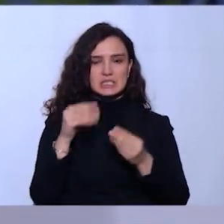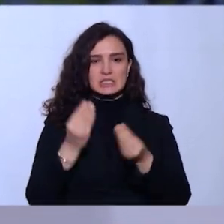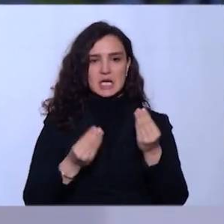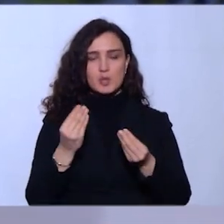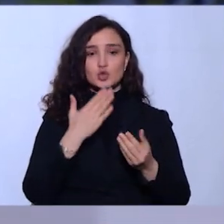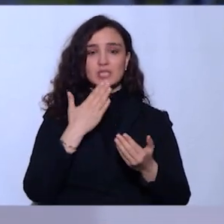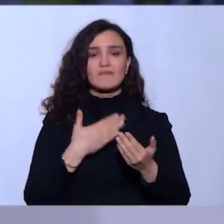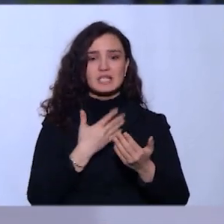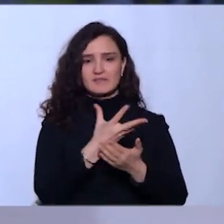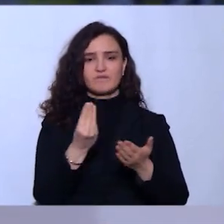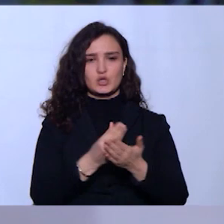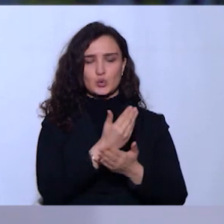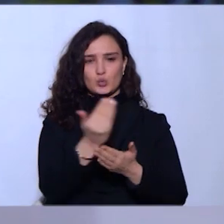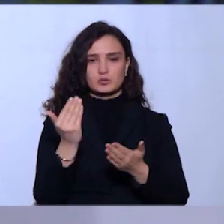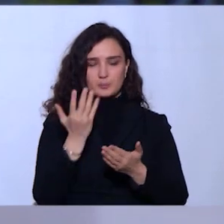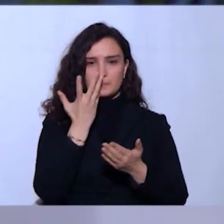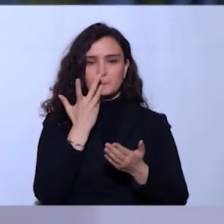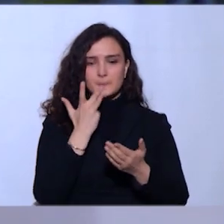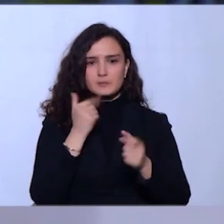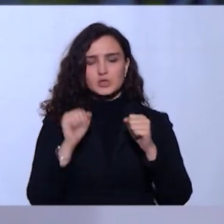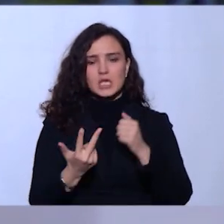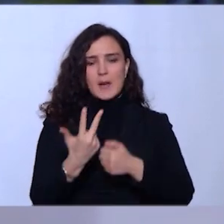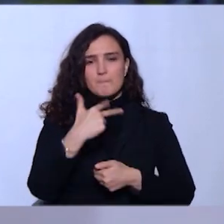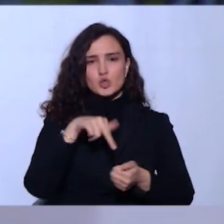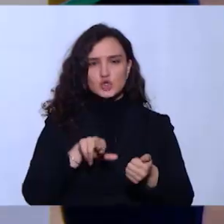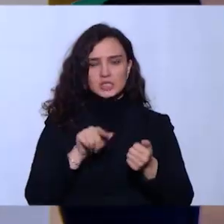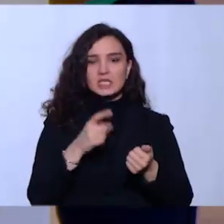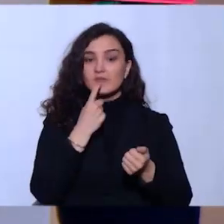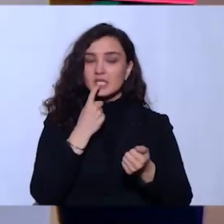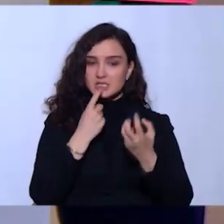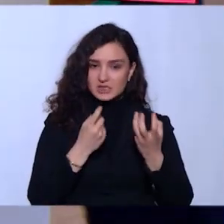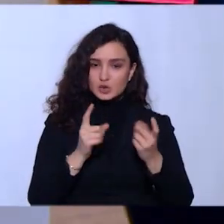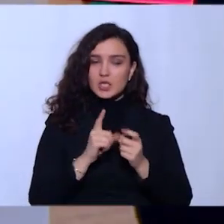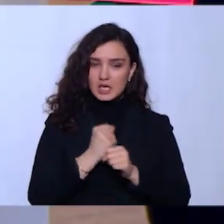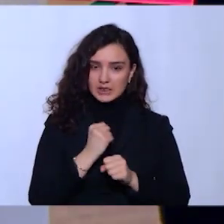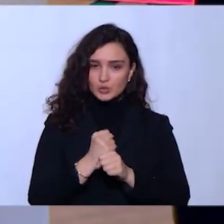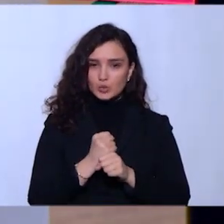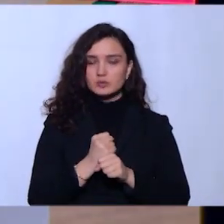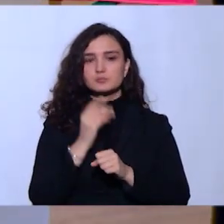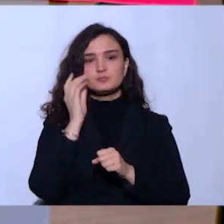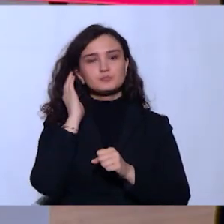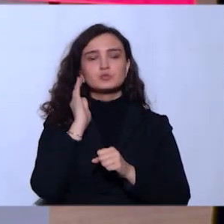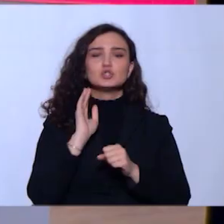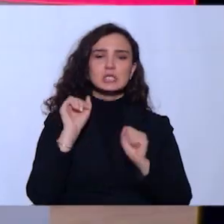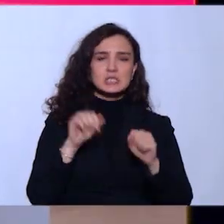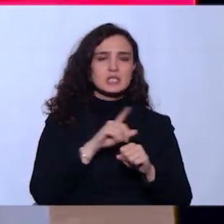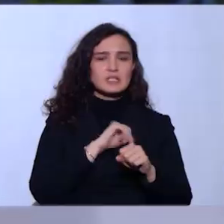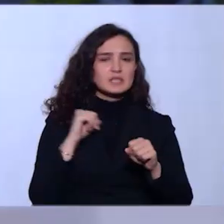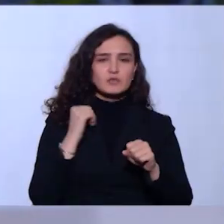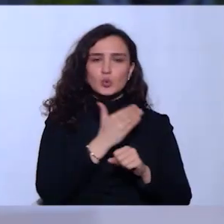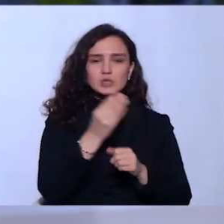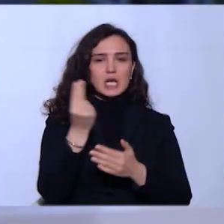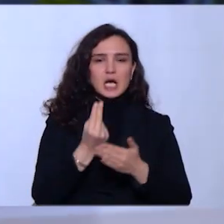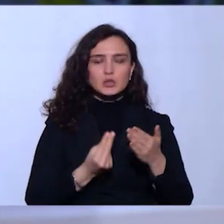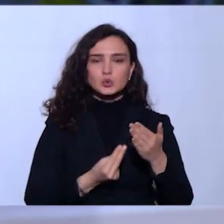თქვენ თვითონ აი ამ ფერებით. შეგიძლიათ გამოჭრილი კვერცხიც გააკეთოთ, შეგიძლიათ თქვენ თვითონ და